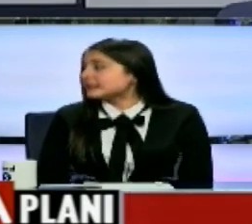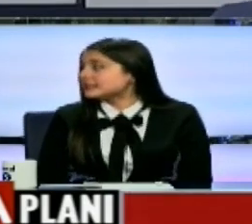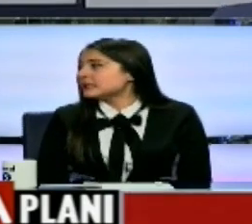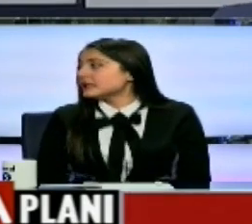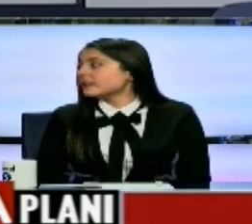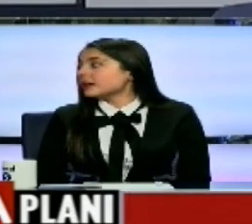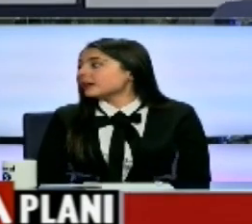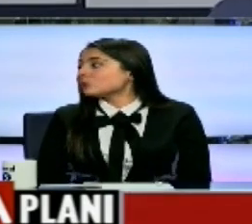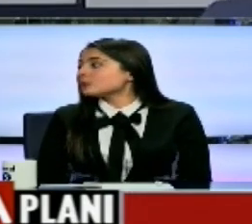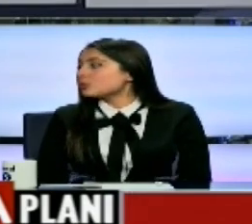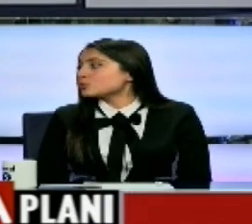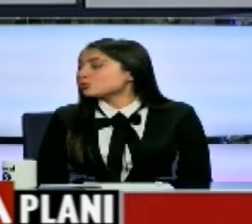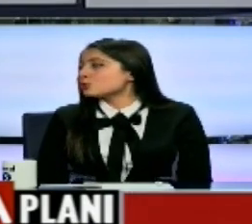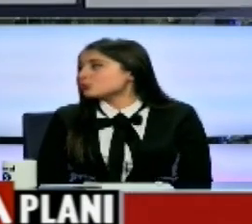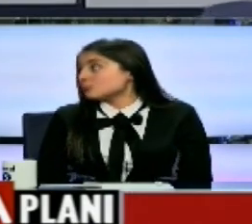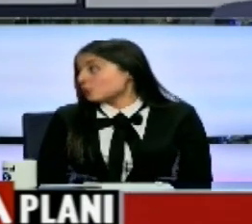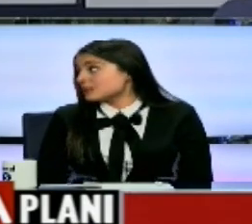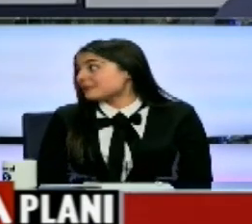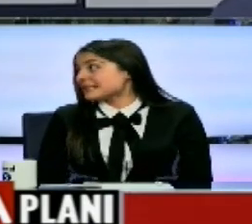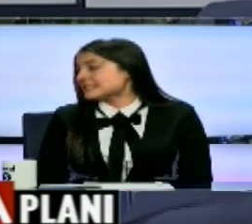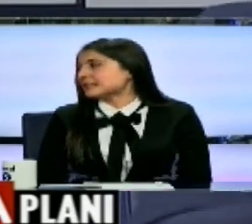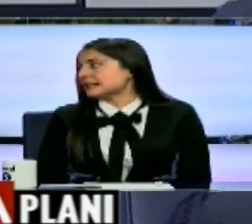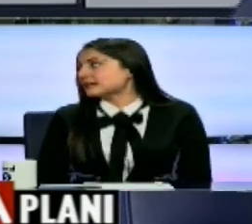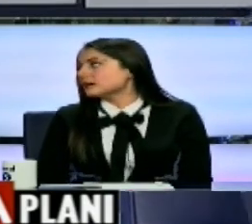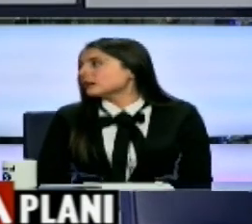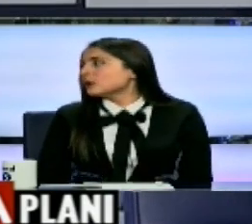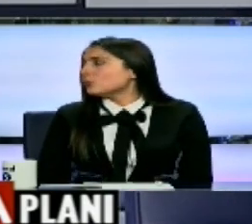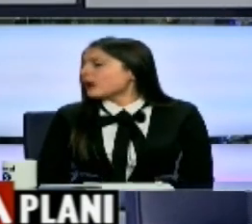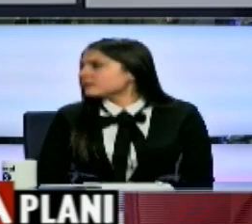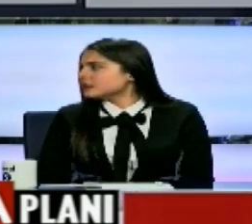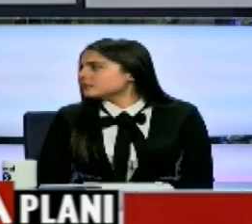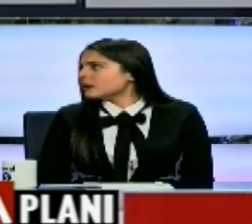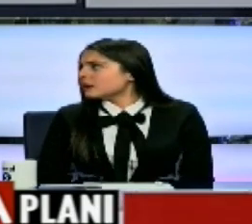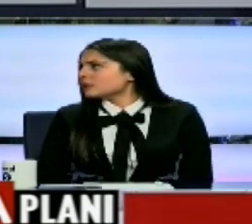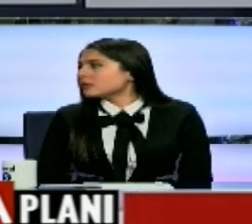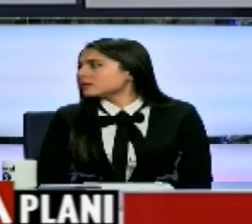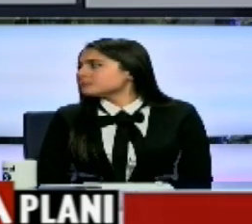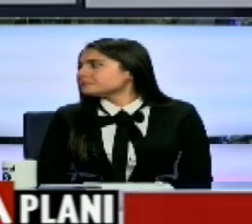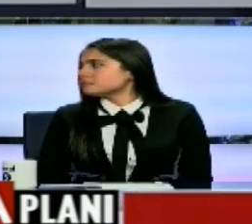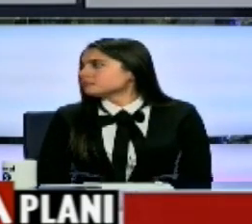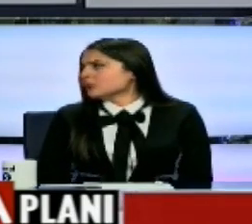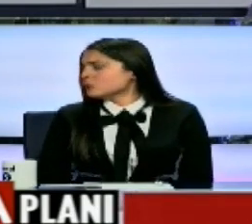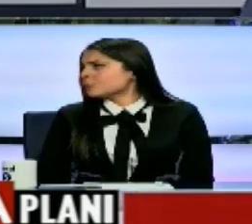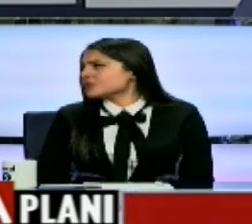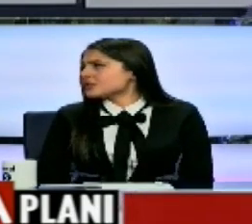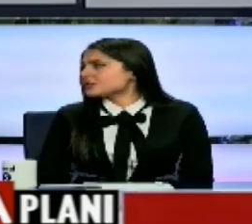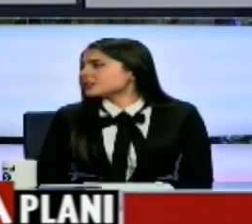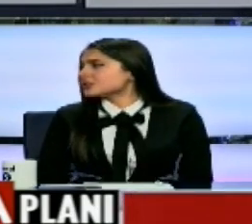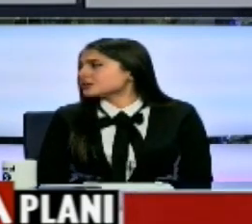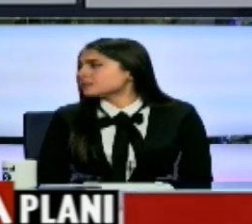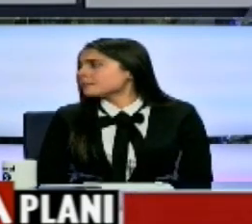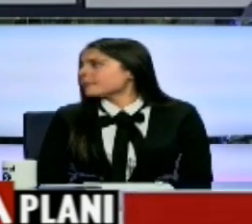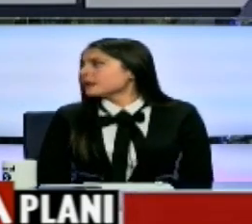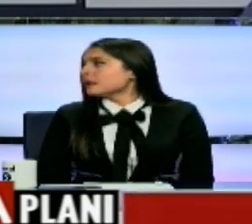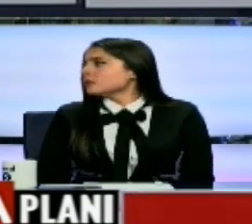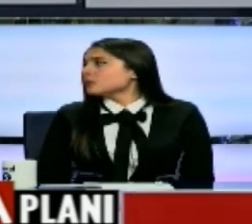git ve onunla görüşebilirsin dedi. Uyandığımda çok bir şaşkınlık